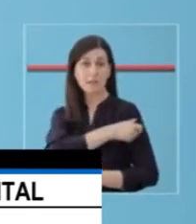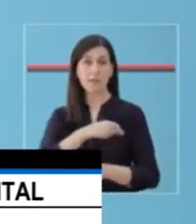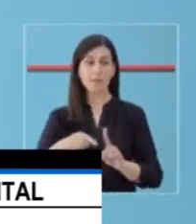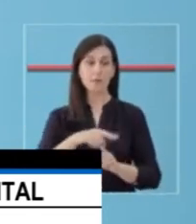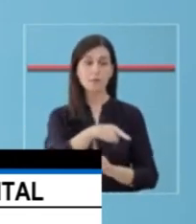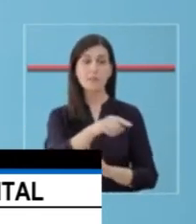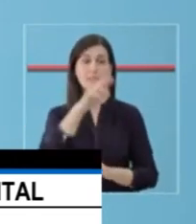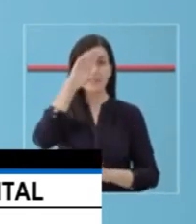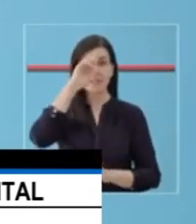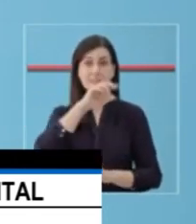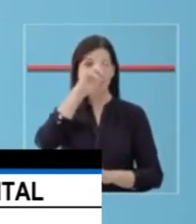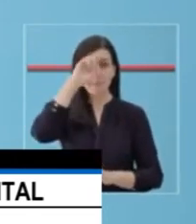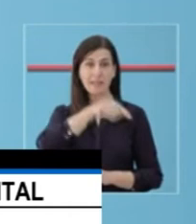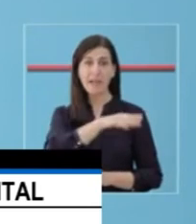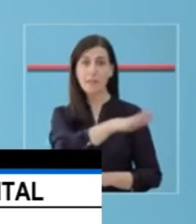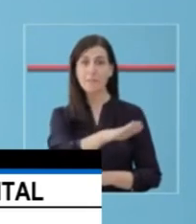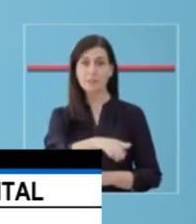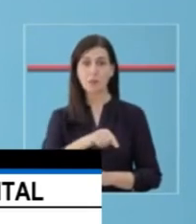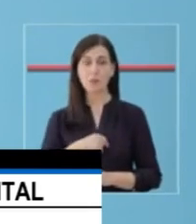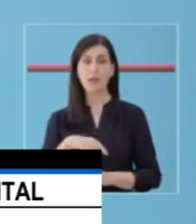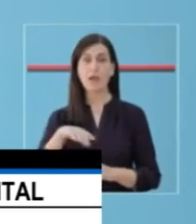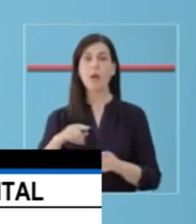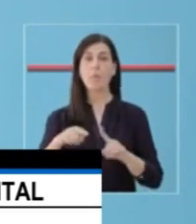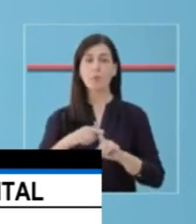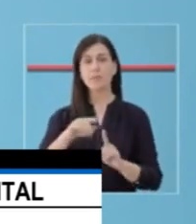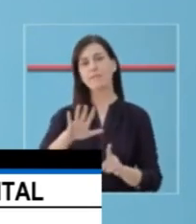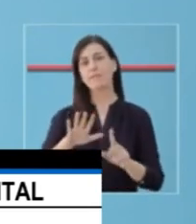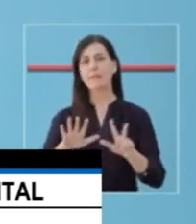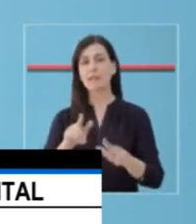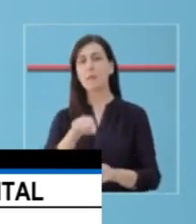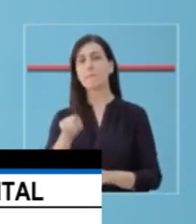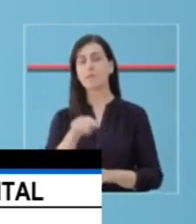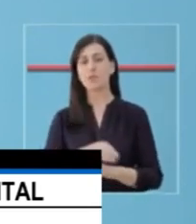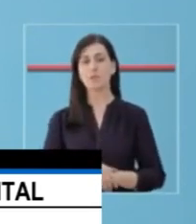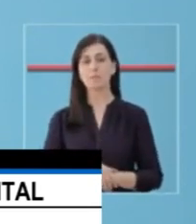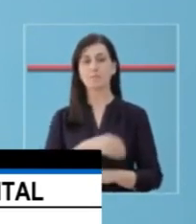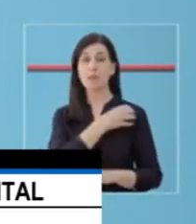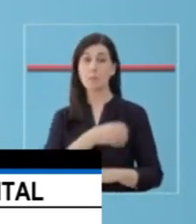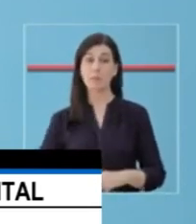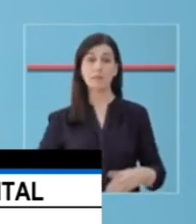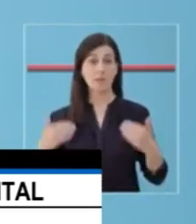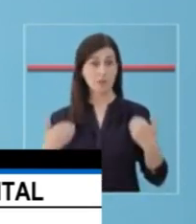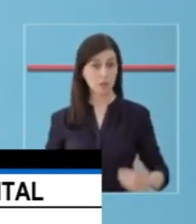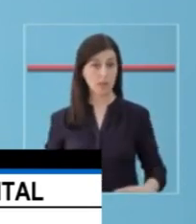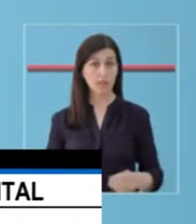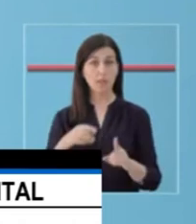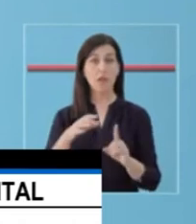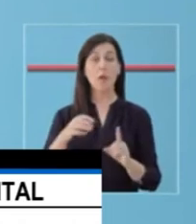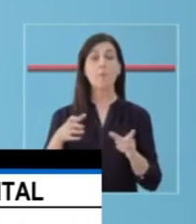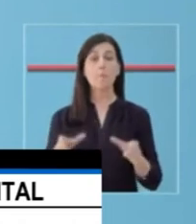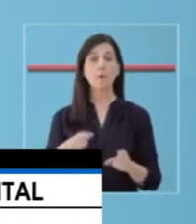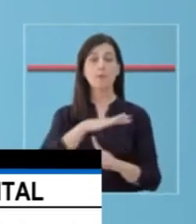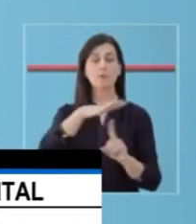shëndetësor dhe tek pacientët me një pozitivitet përgjithshëm 8%. Ministria e Shëndetësisë dhe Mbrojtjes Sociale i bën thirrje qytetarëve